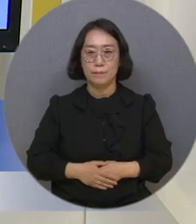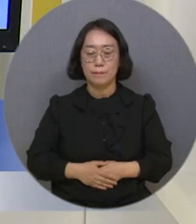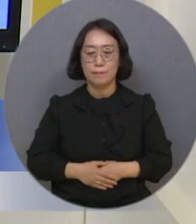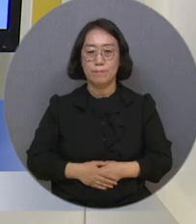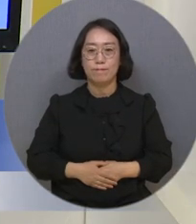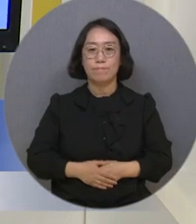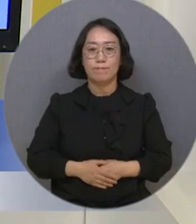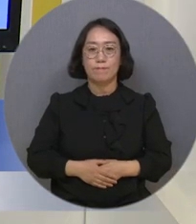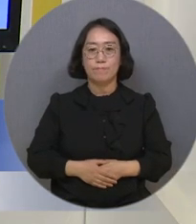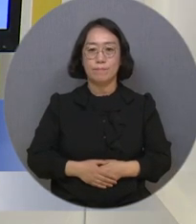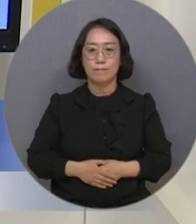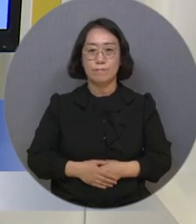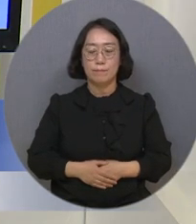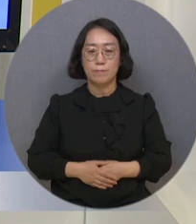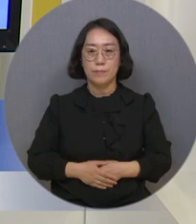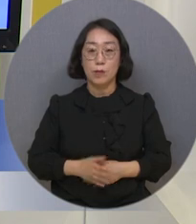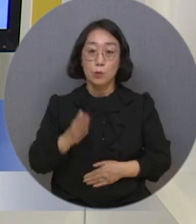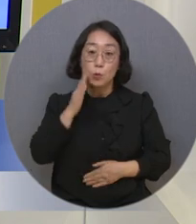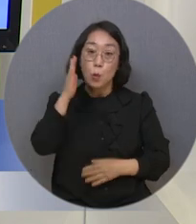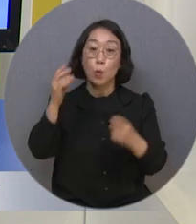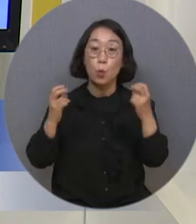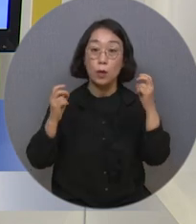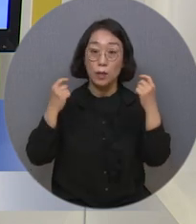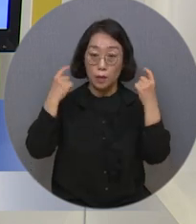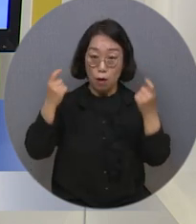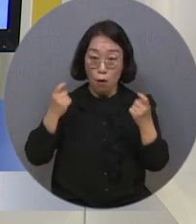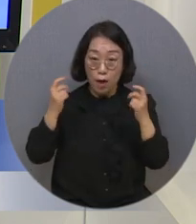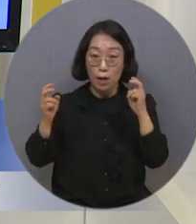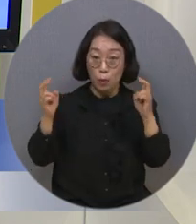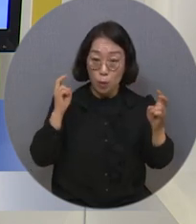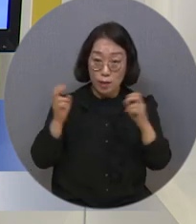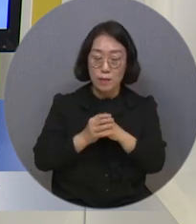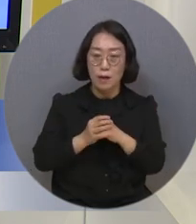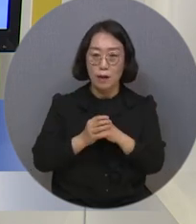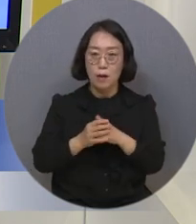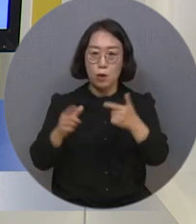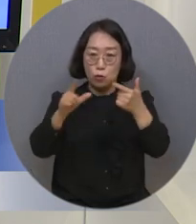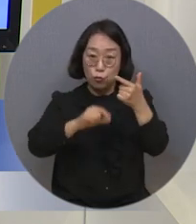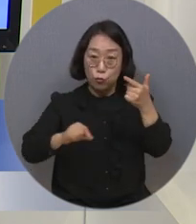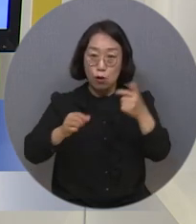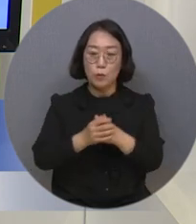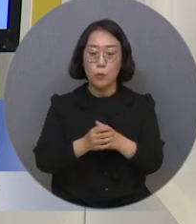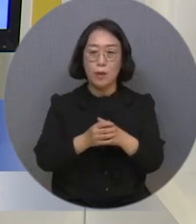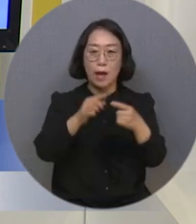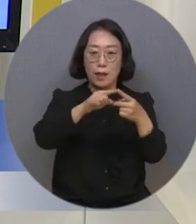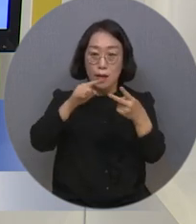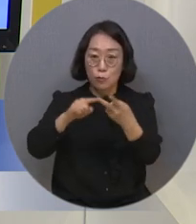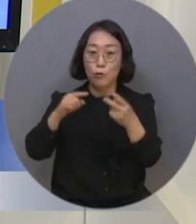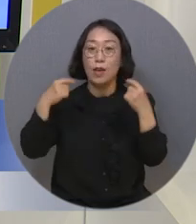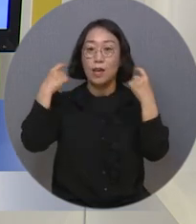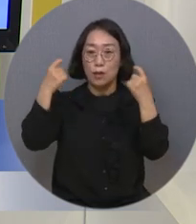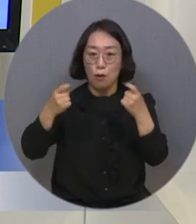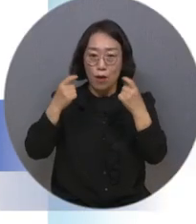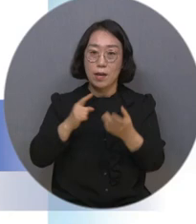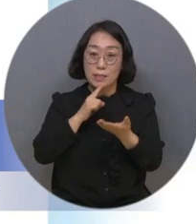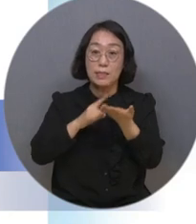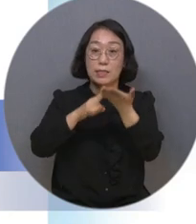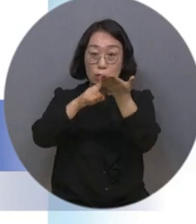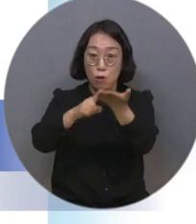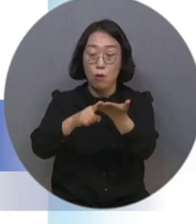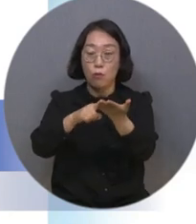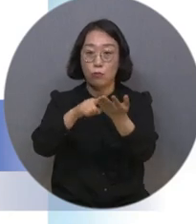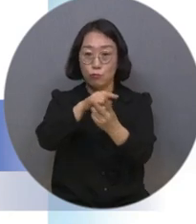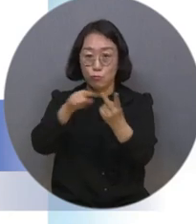다음 뉴스입니다. 기아 초록여행이 이달 15일까지 6월 패키지 여행과 경비 여행을 접수합니다.